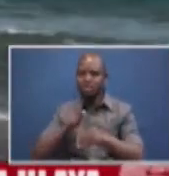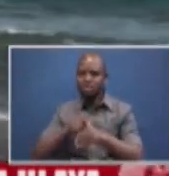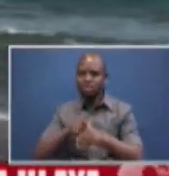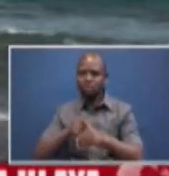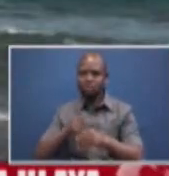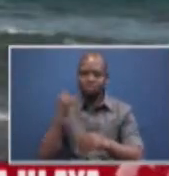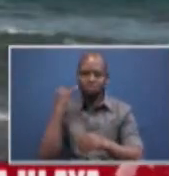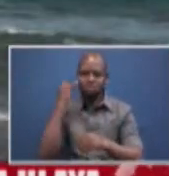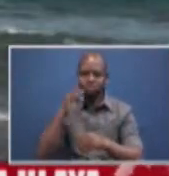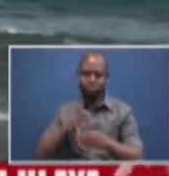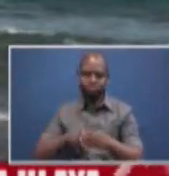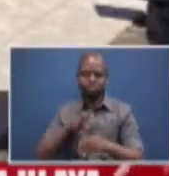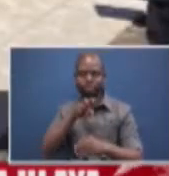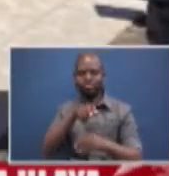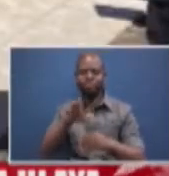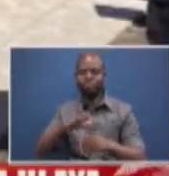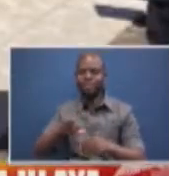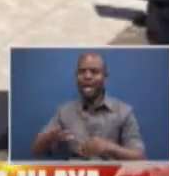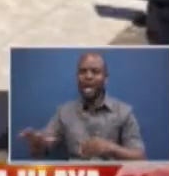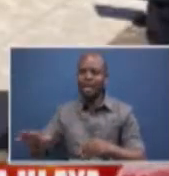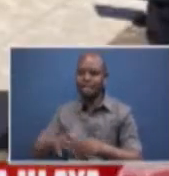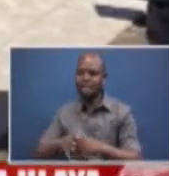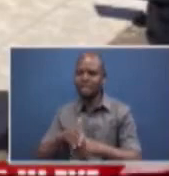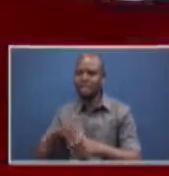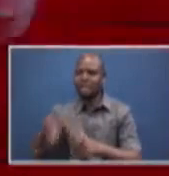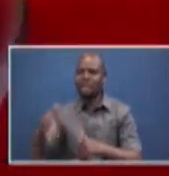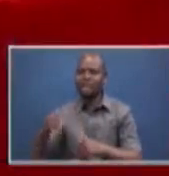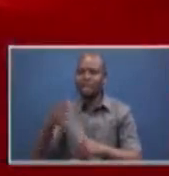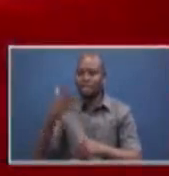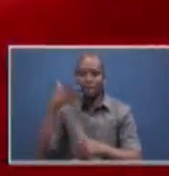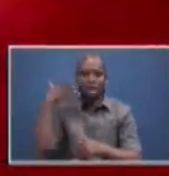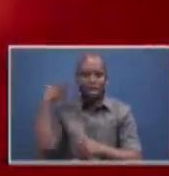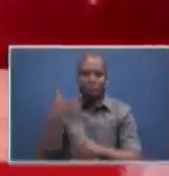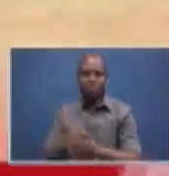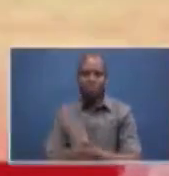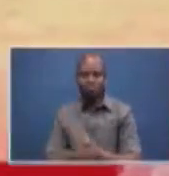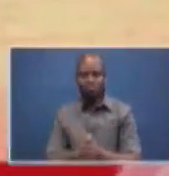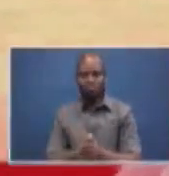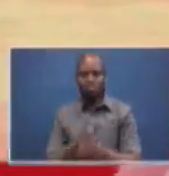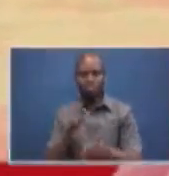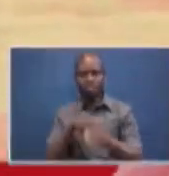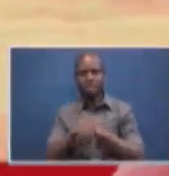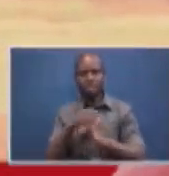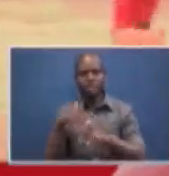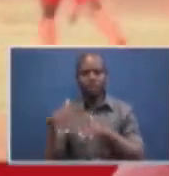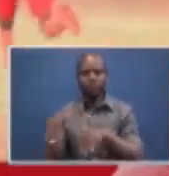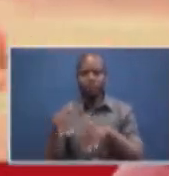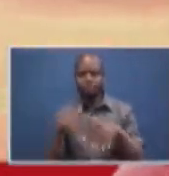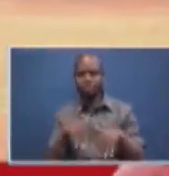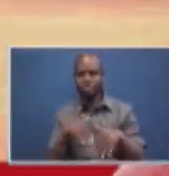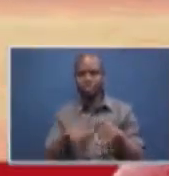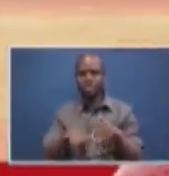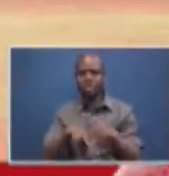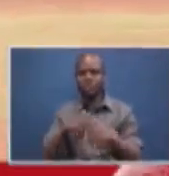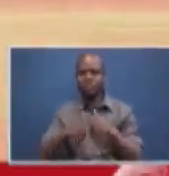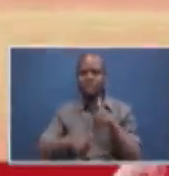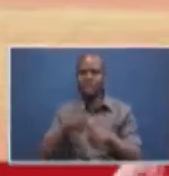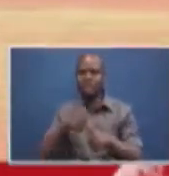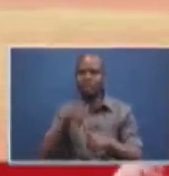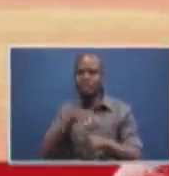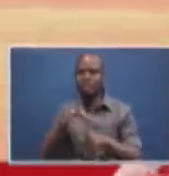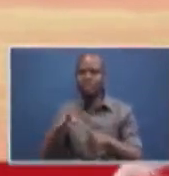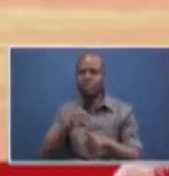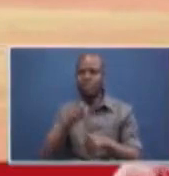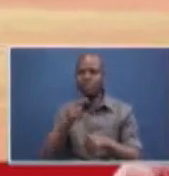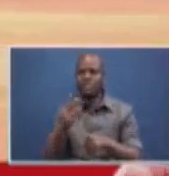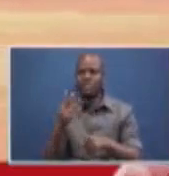wakati wakijaribu kuvuka bahari ya Mediterranean kuelekea Ulaya. Na katika michezo, mechi ya fainali ya mashindano ya Masoko